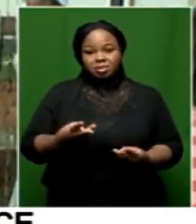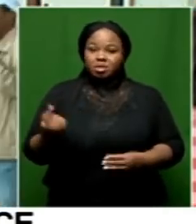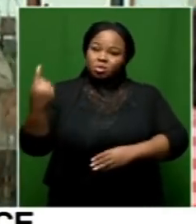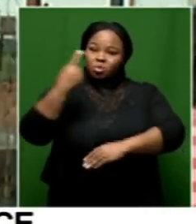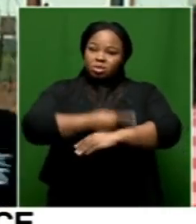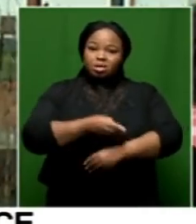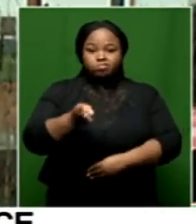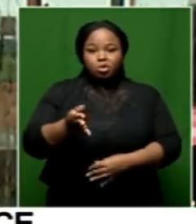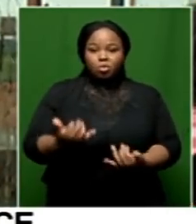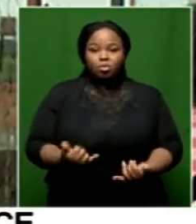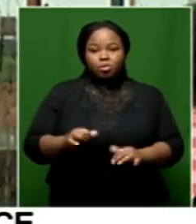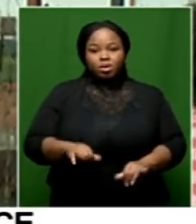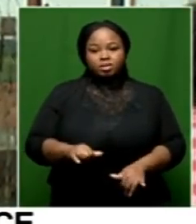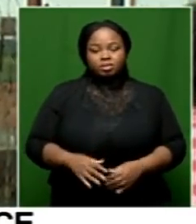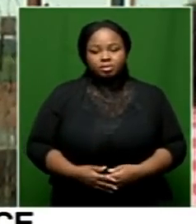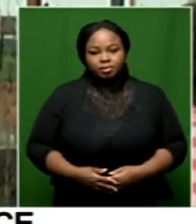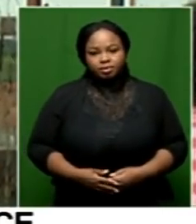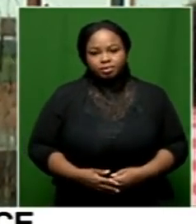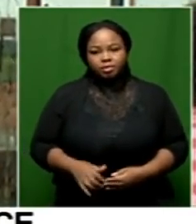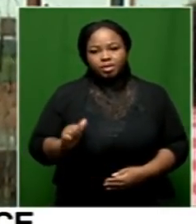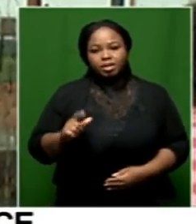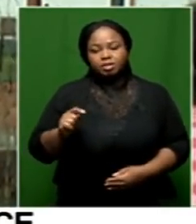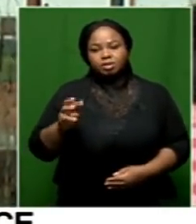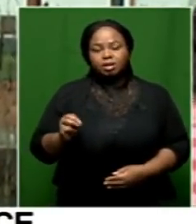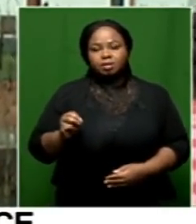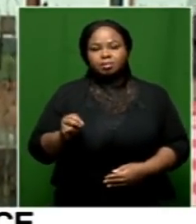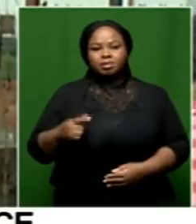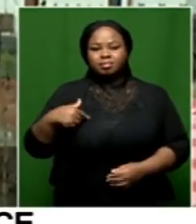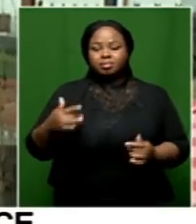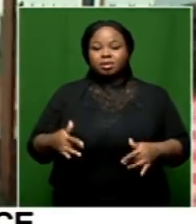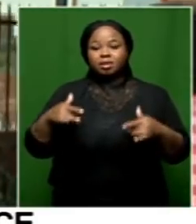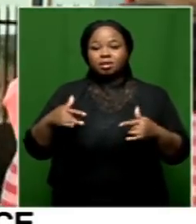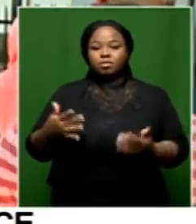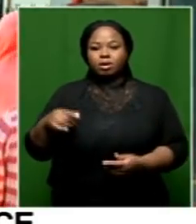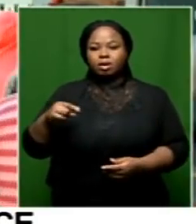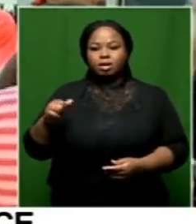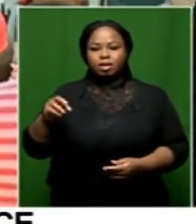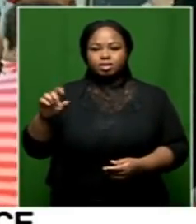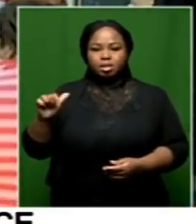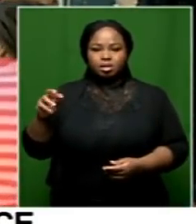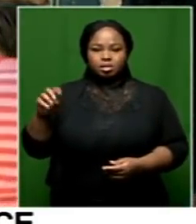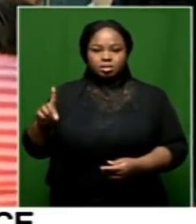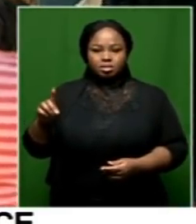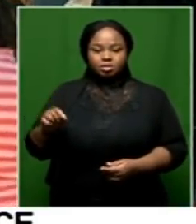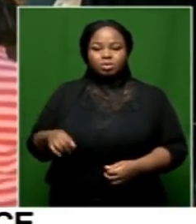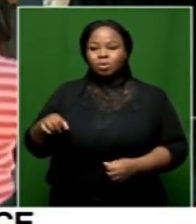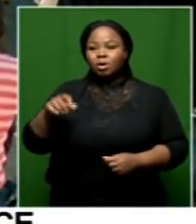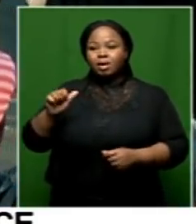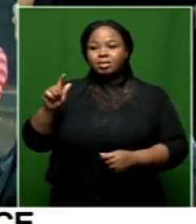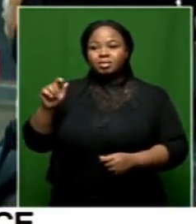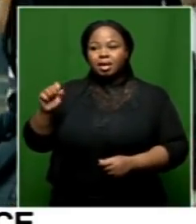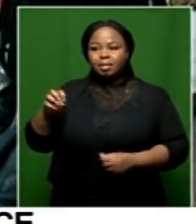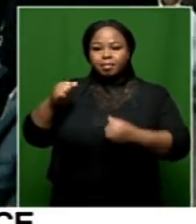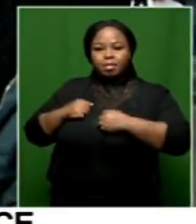tsare kaofela. So if you no tswa di ATM nyana tse palonyana ho tlo. Ke dula ka Grassland, and di ATM tse ka Grassland ha